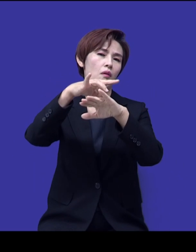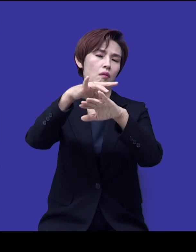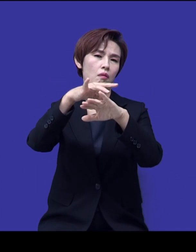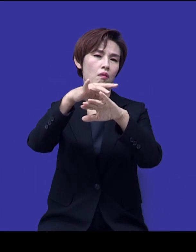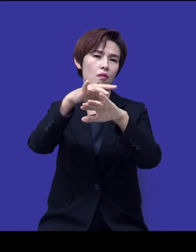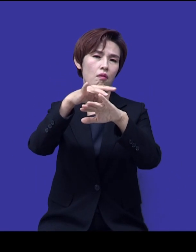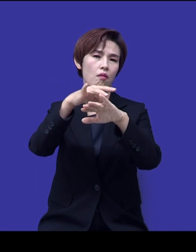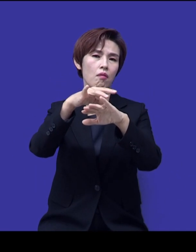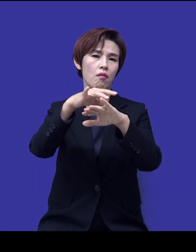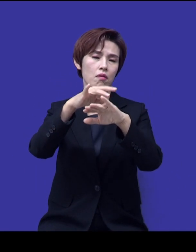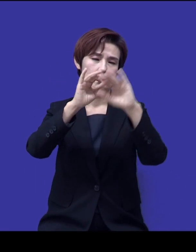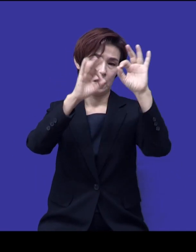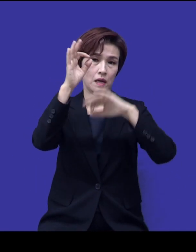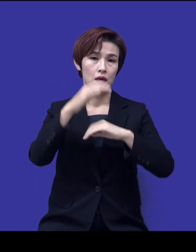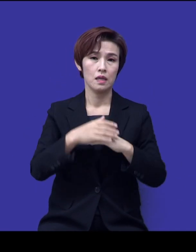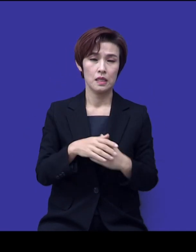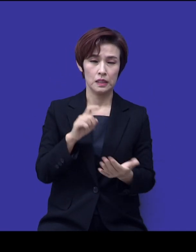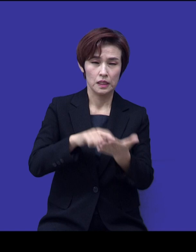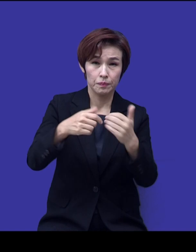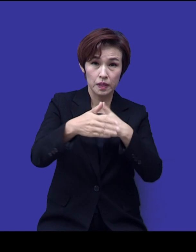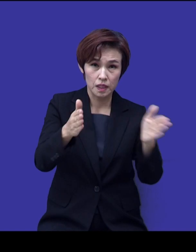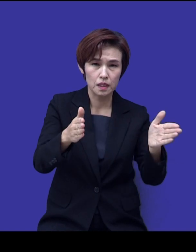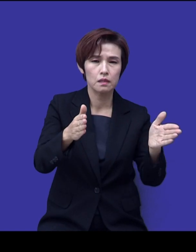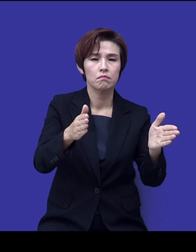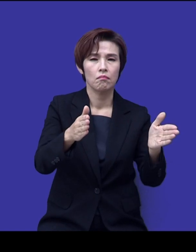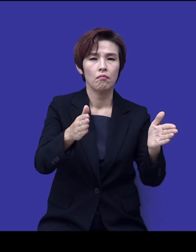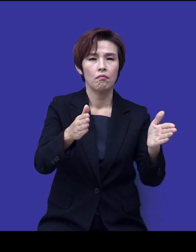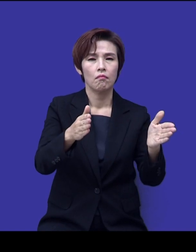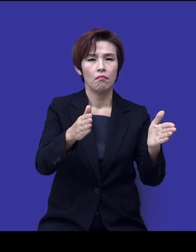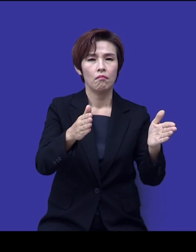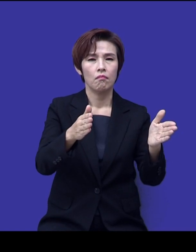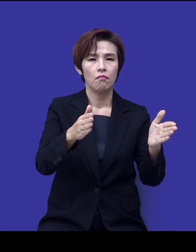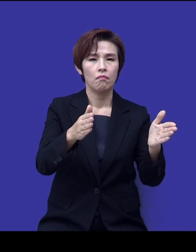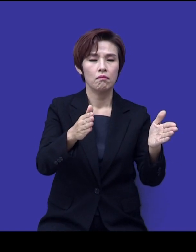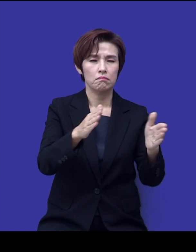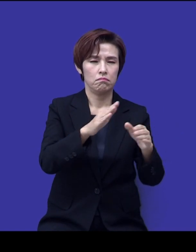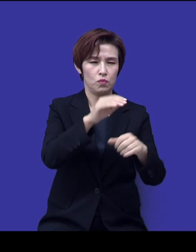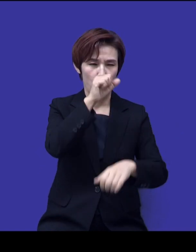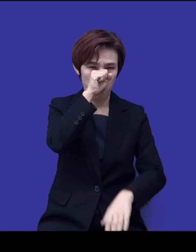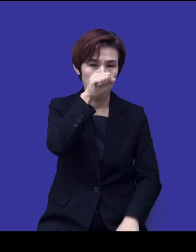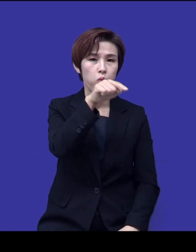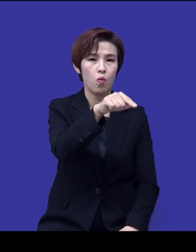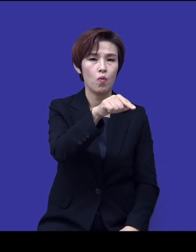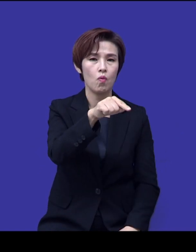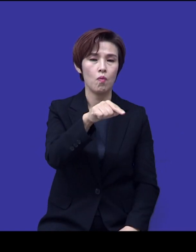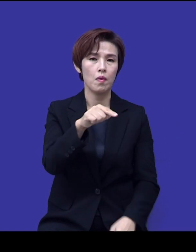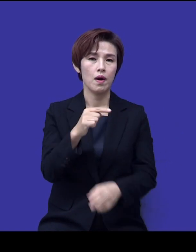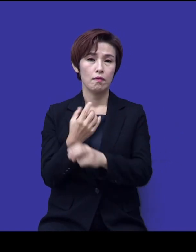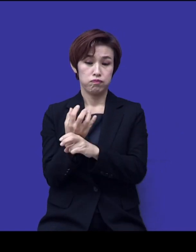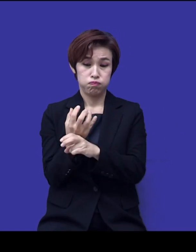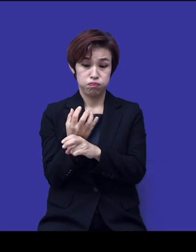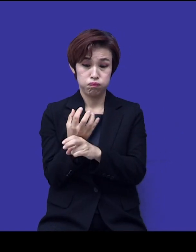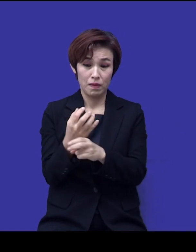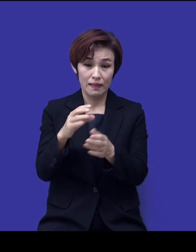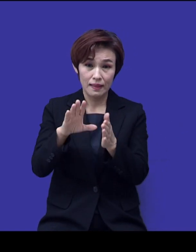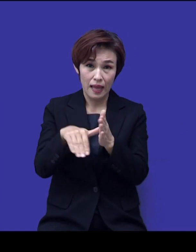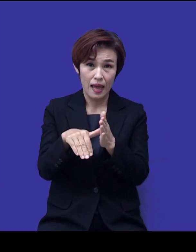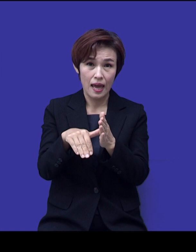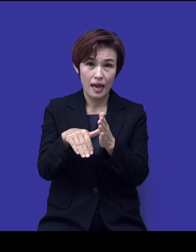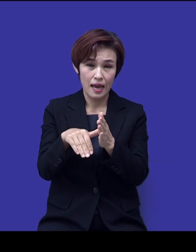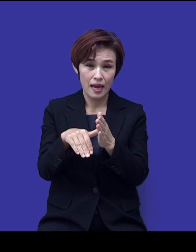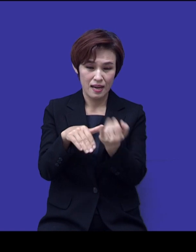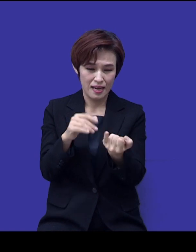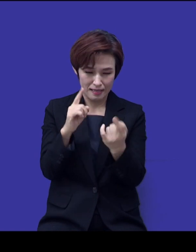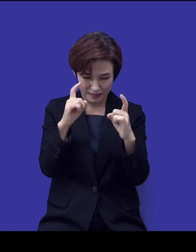병원이 응급실에 잘 된 병원이었대요. 그래서 예. 앰뷸런스에서 엑스레이를 찍어서 병원으로 전송을 했답니다. 네네. 그리고 병원에 도착했을 때